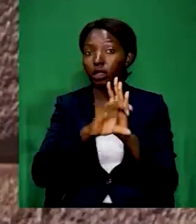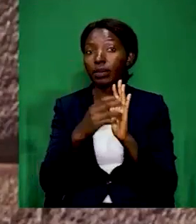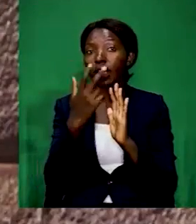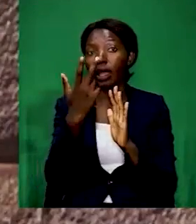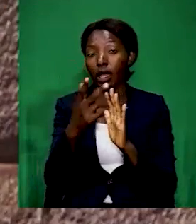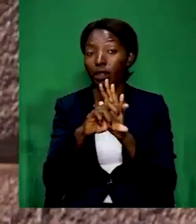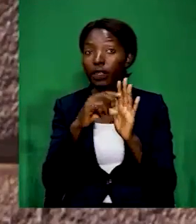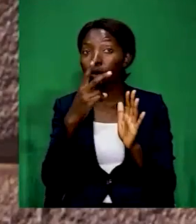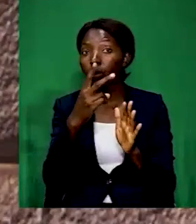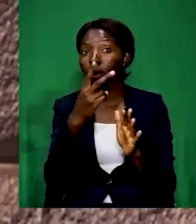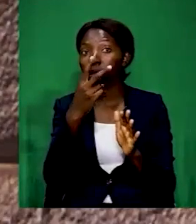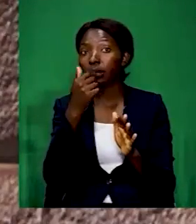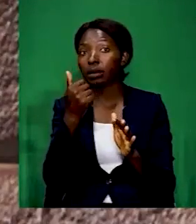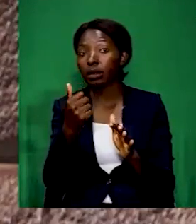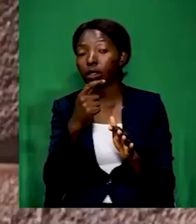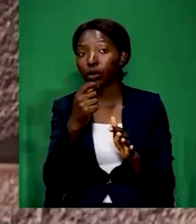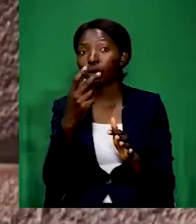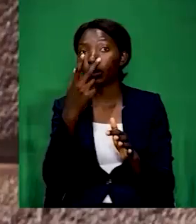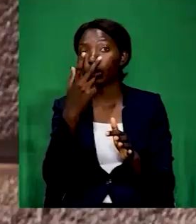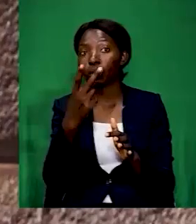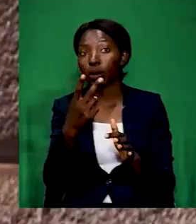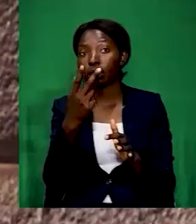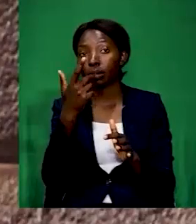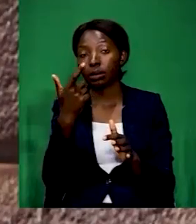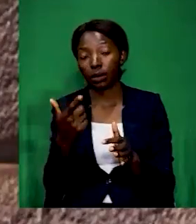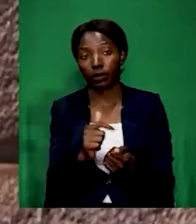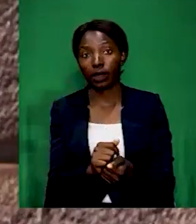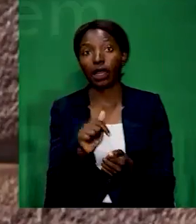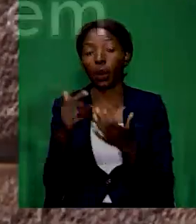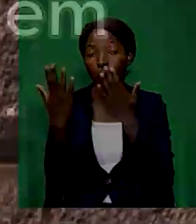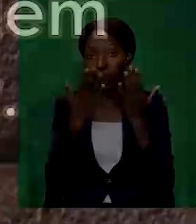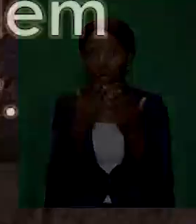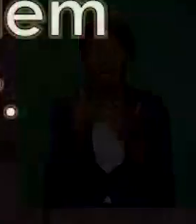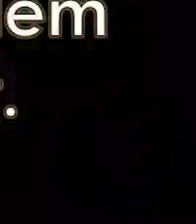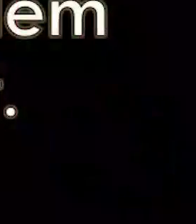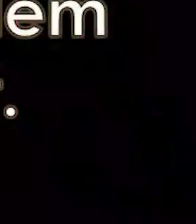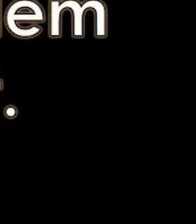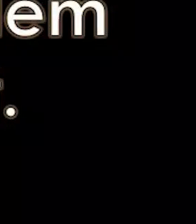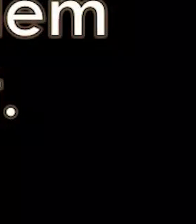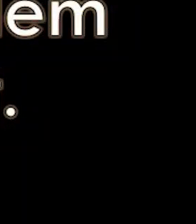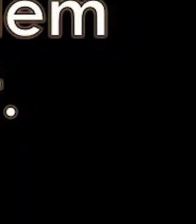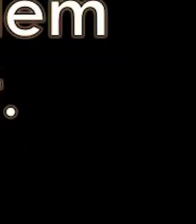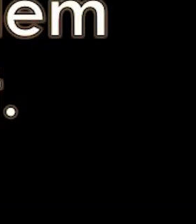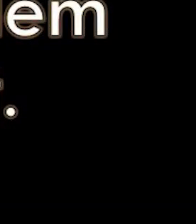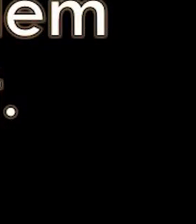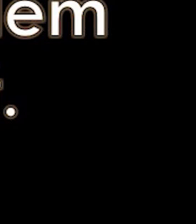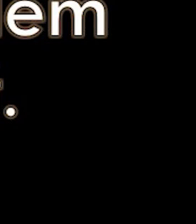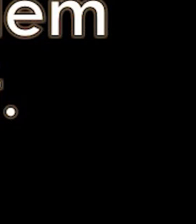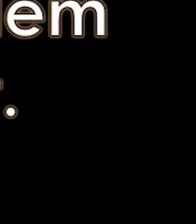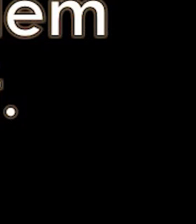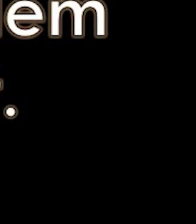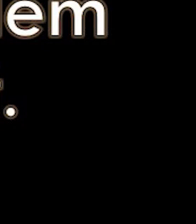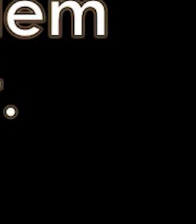chaverenga verse ya 26, 27, 29 na 30 ndichaverenga pano. Zvino mutumwa washe akataura na Filipo